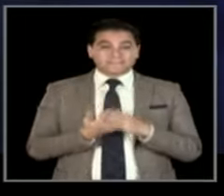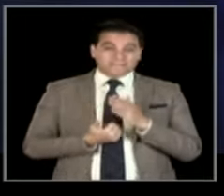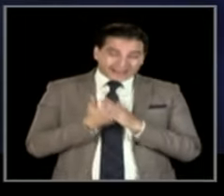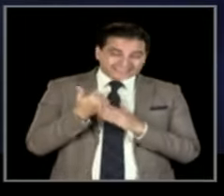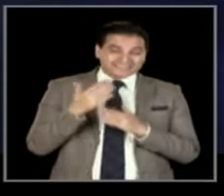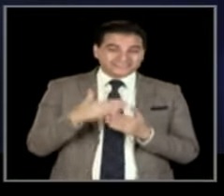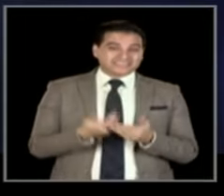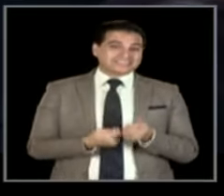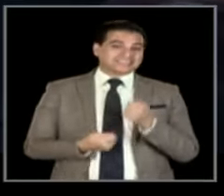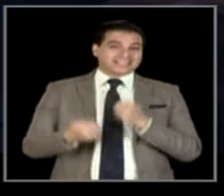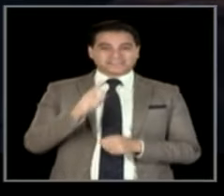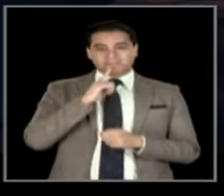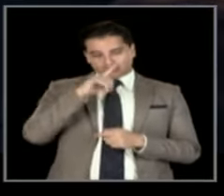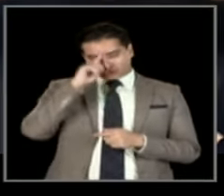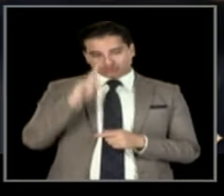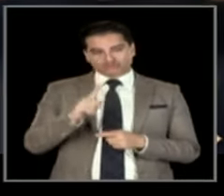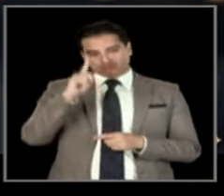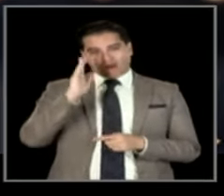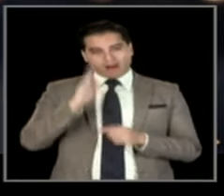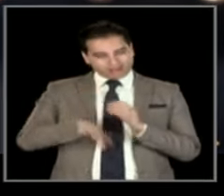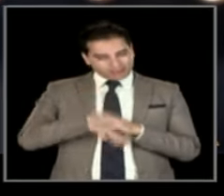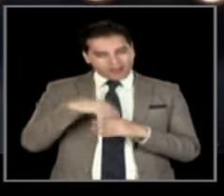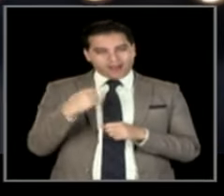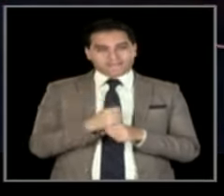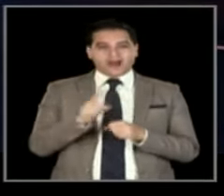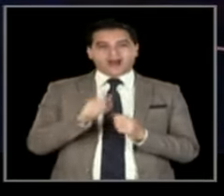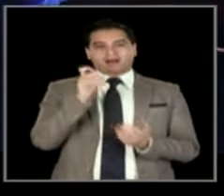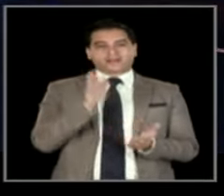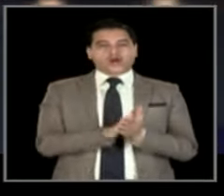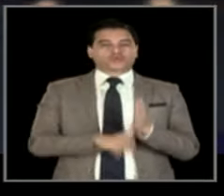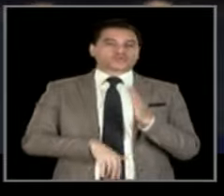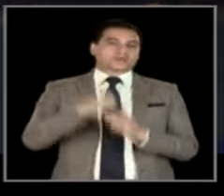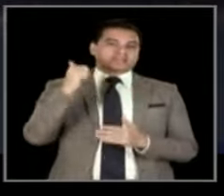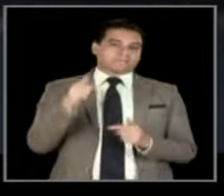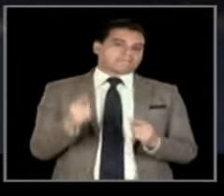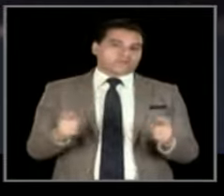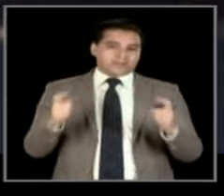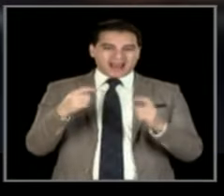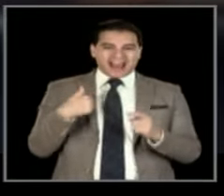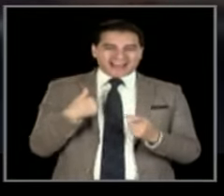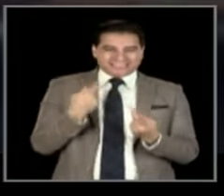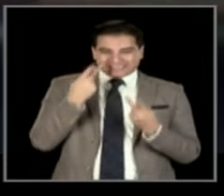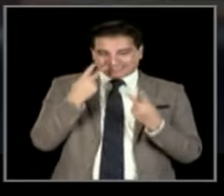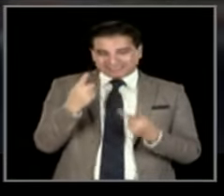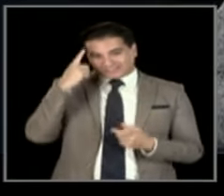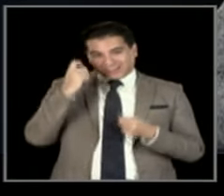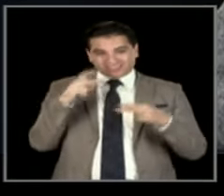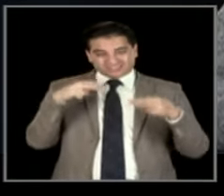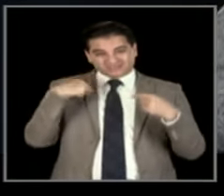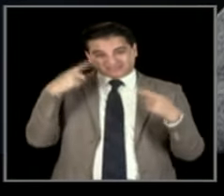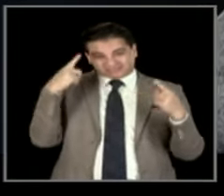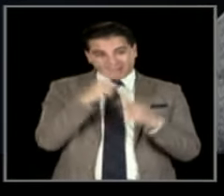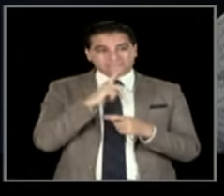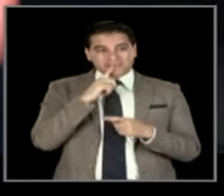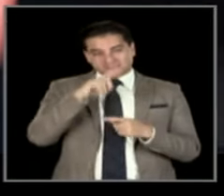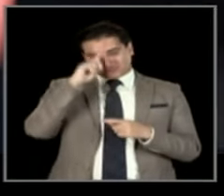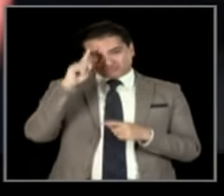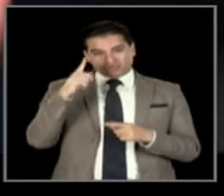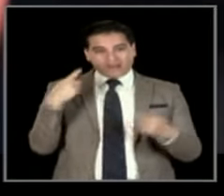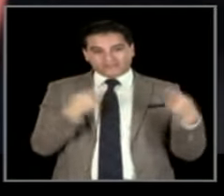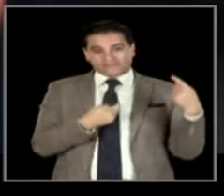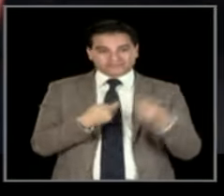سكورنا ونهرب من المباراه، بس ان شاء الله نقدر نرجع في عجله الحظ ونكسب المباراه. ما كنتش راضي عن ادائي في فتره تحت الضغط، لكن في ضربات الجزاء قدرت